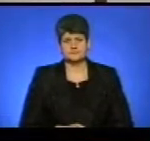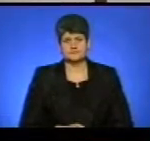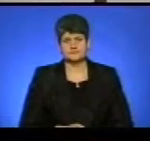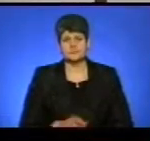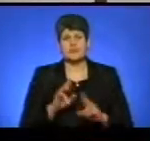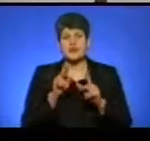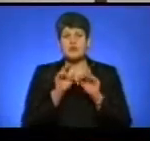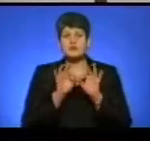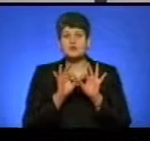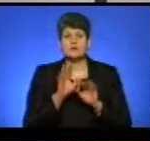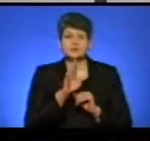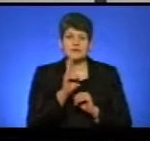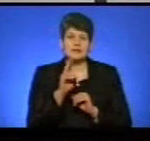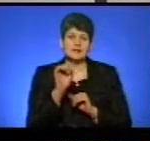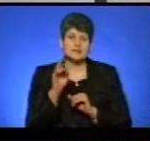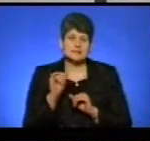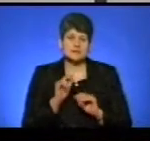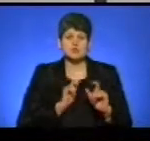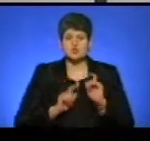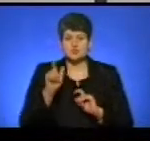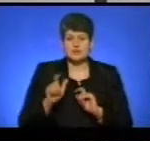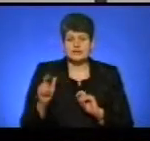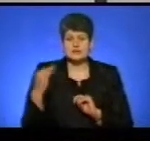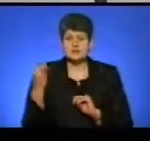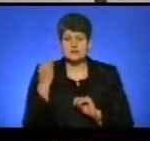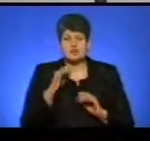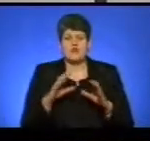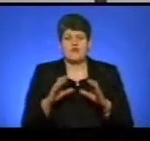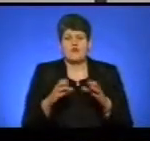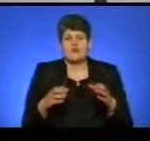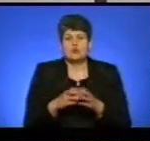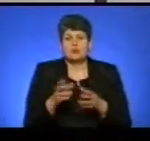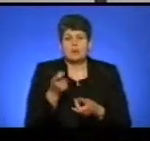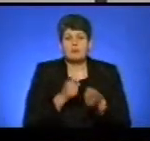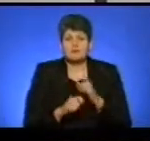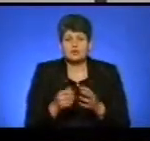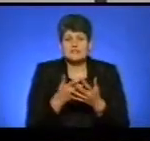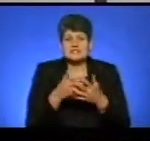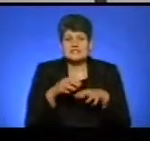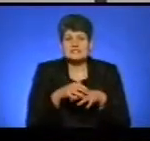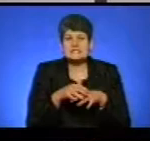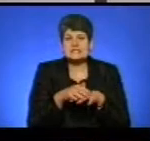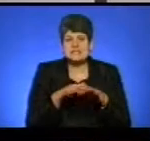Як розповів Володимир Кіцак, студенти історичного факультету плетуть сітки для воїнів на сході України